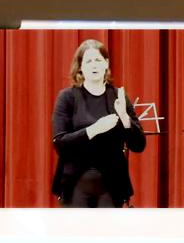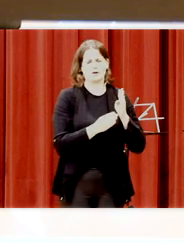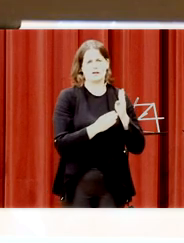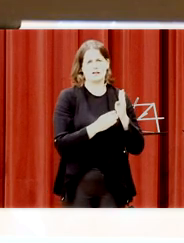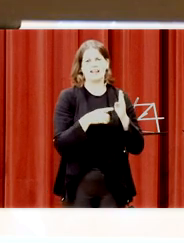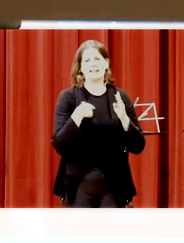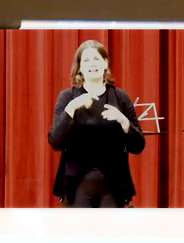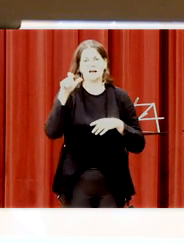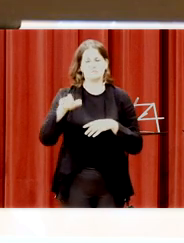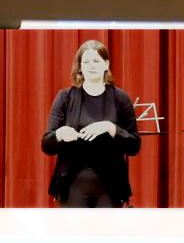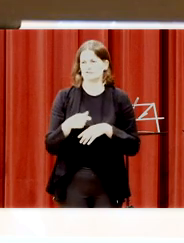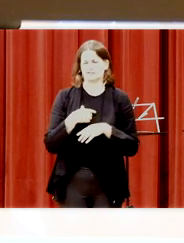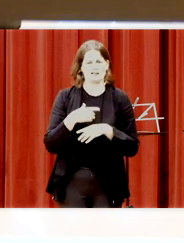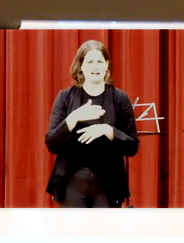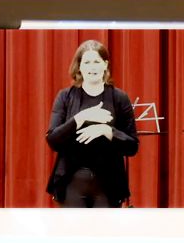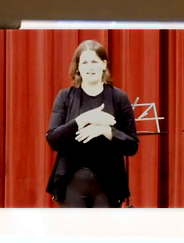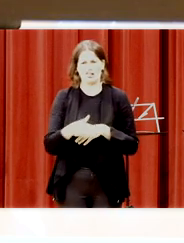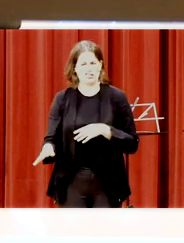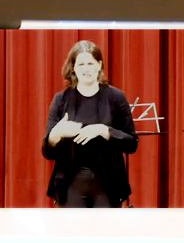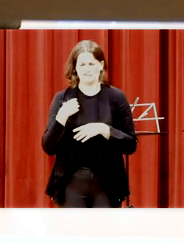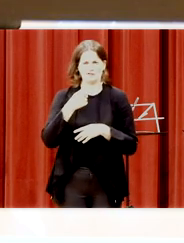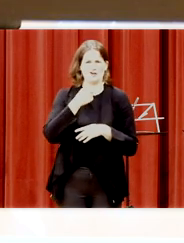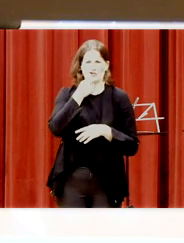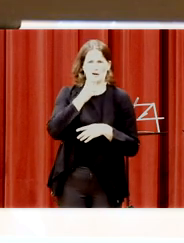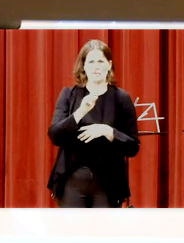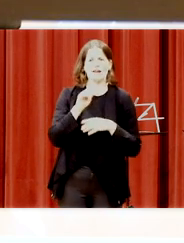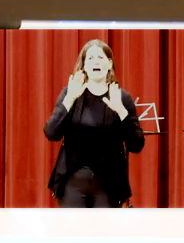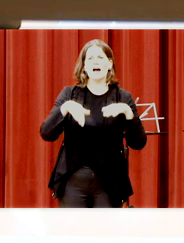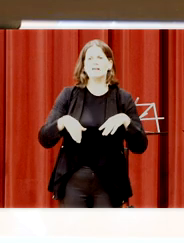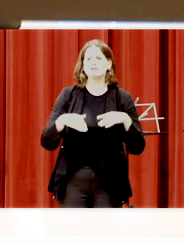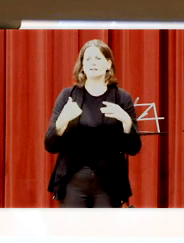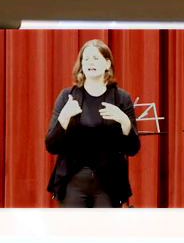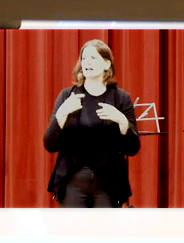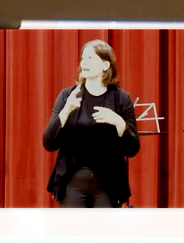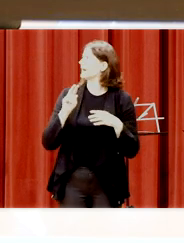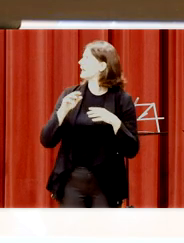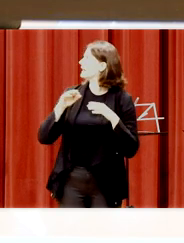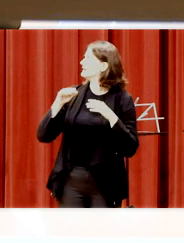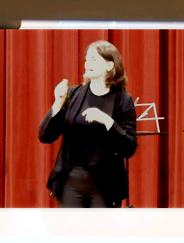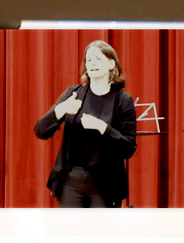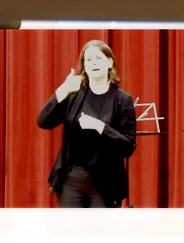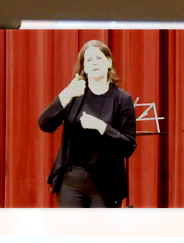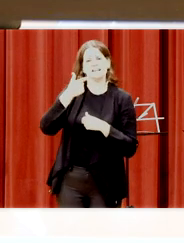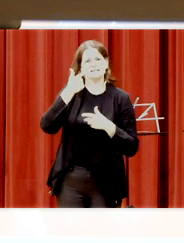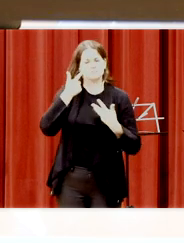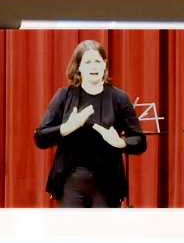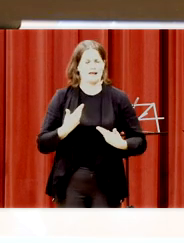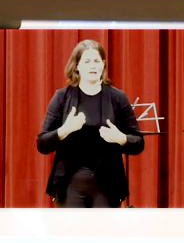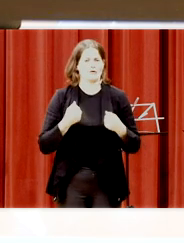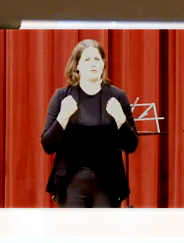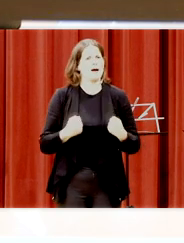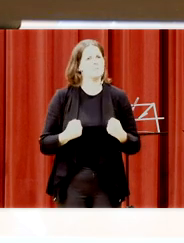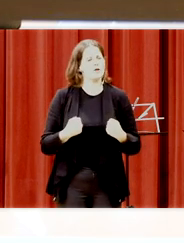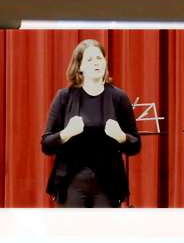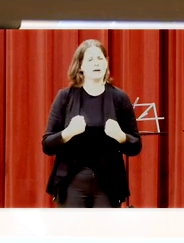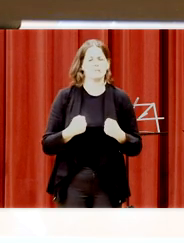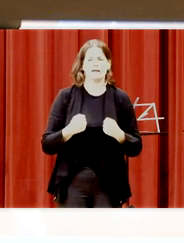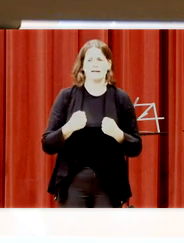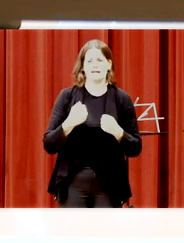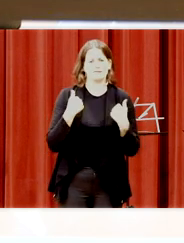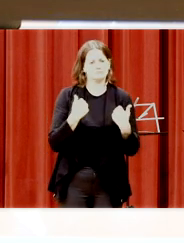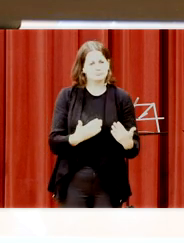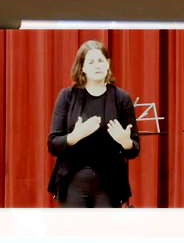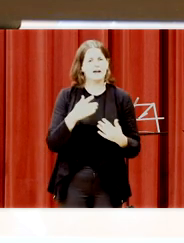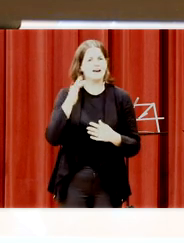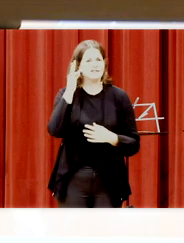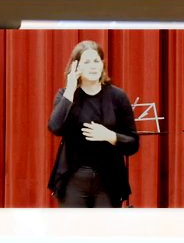femení, tecnologia amb robot a la mateixa alçada. Fantàstic. Però també em va proposar altres títols. Em va proposar